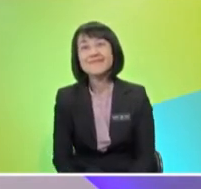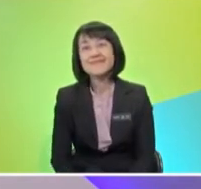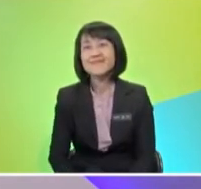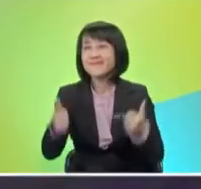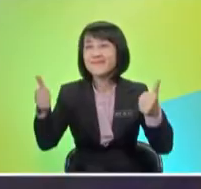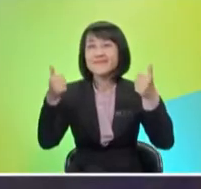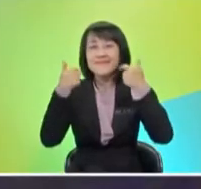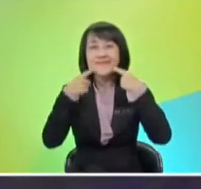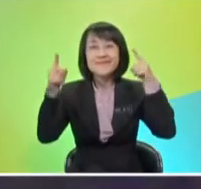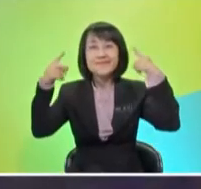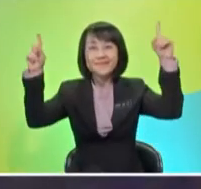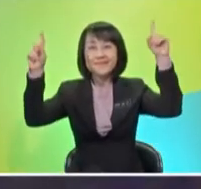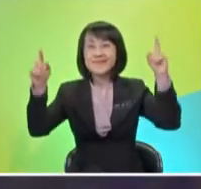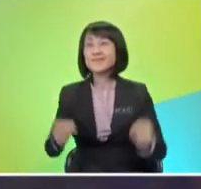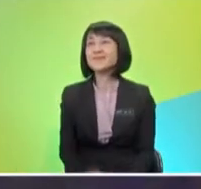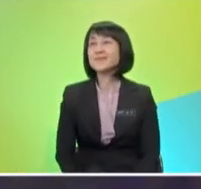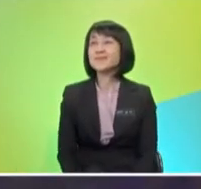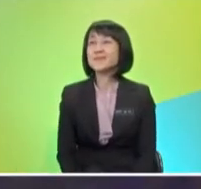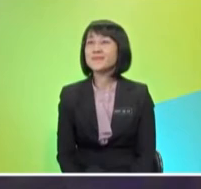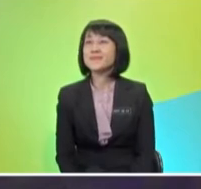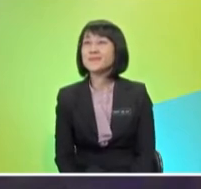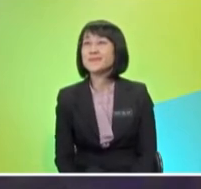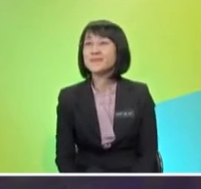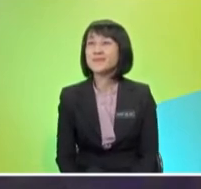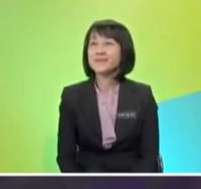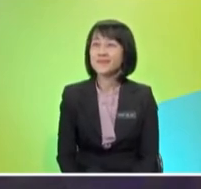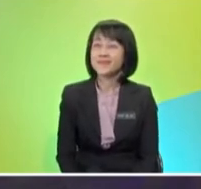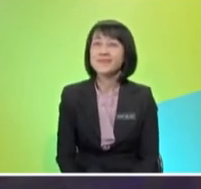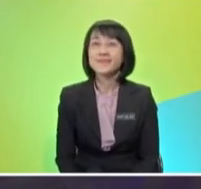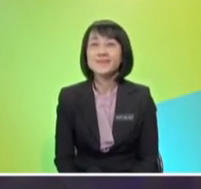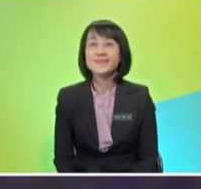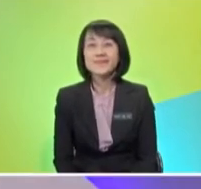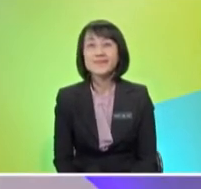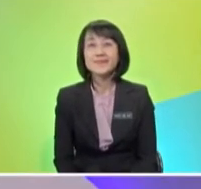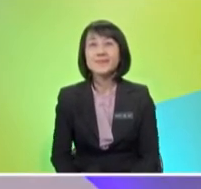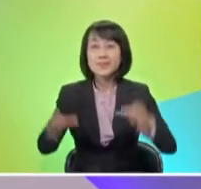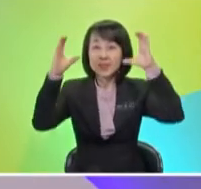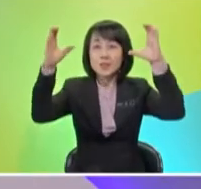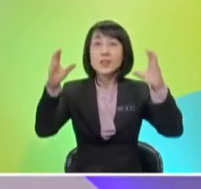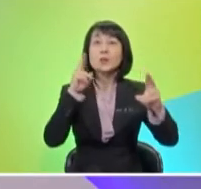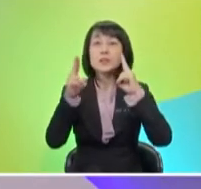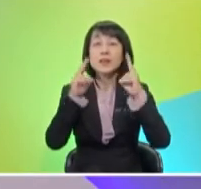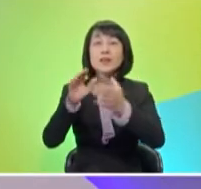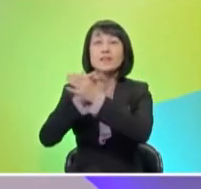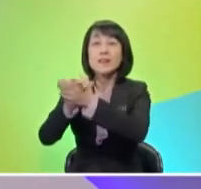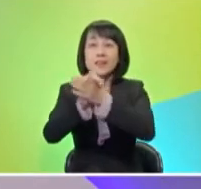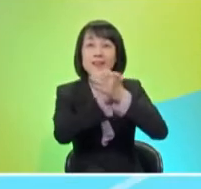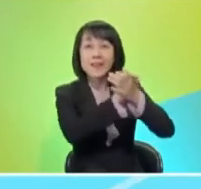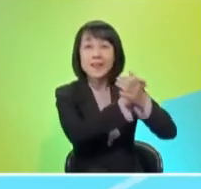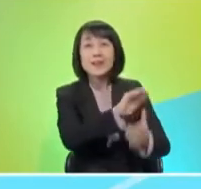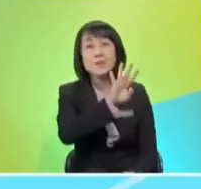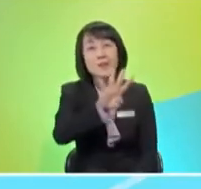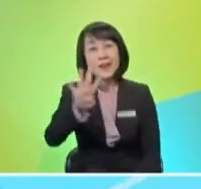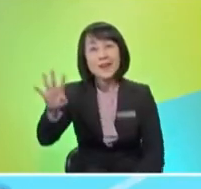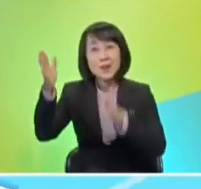Jamilah keseluruhan bagi murid-murid pada hari ini Oke ucapkan tanya sebab keempat murid